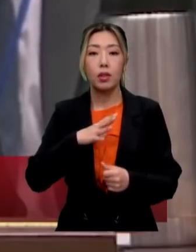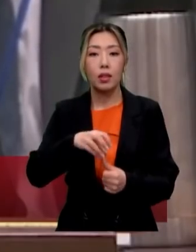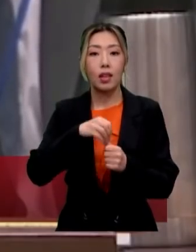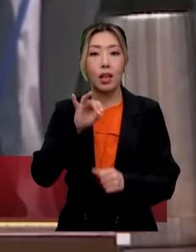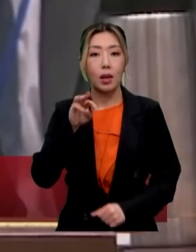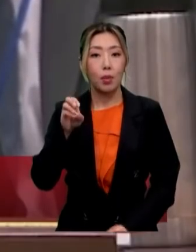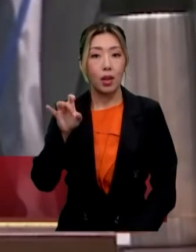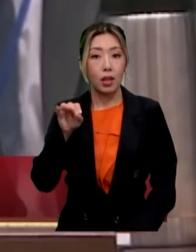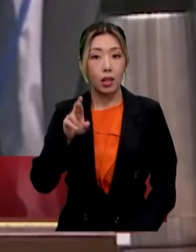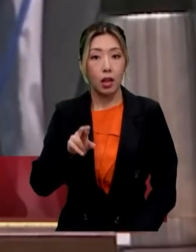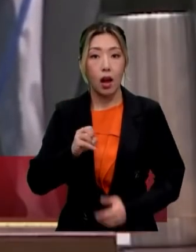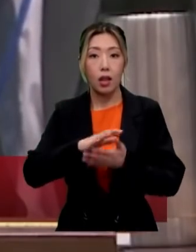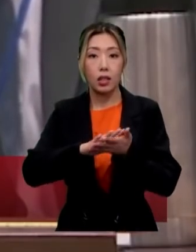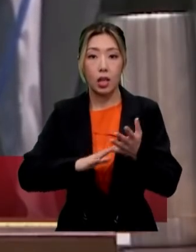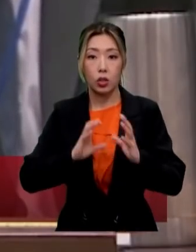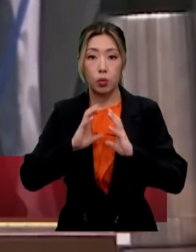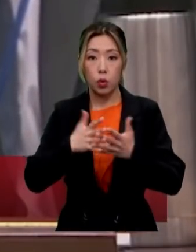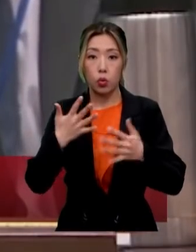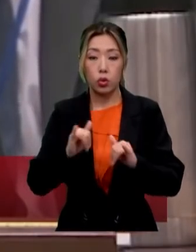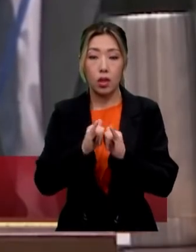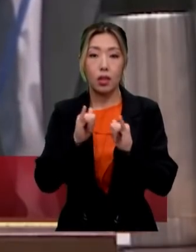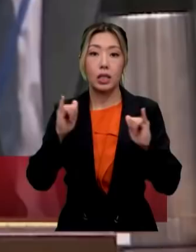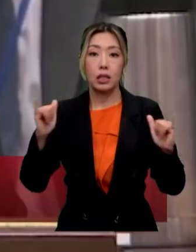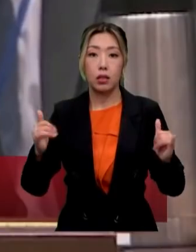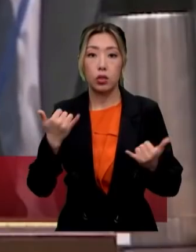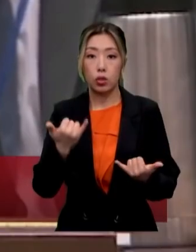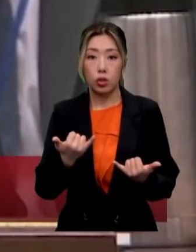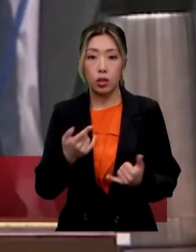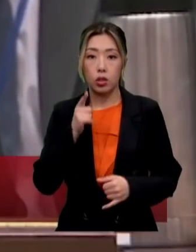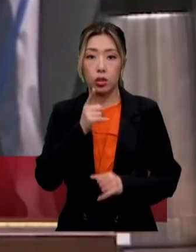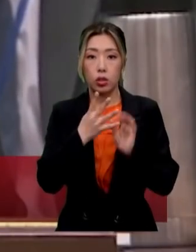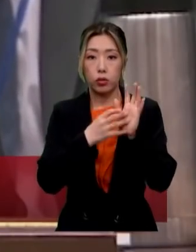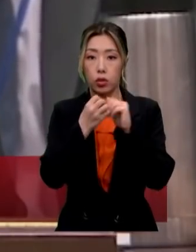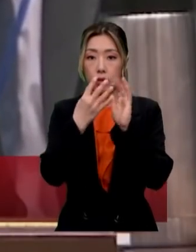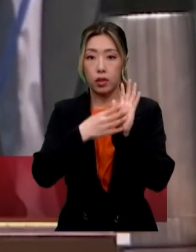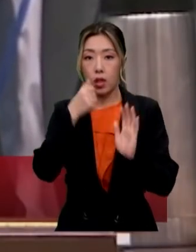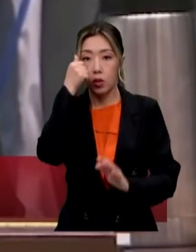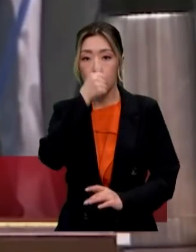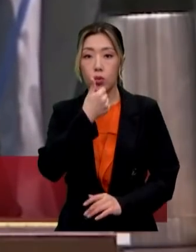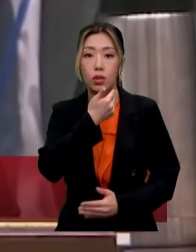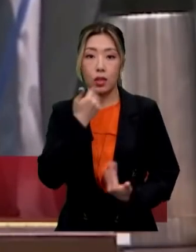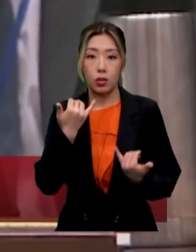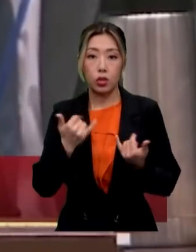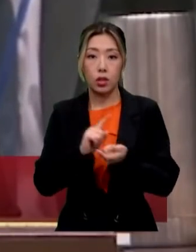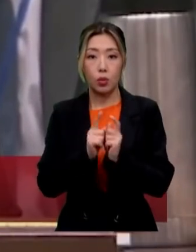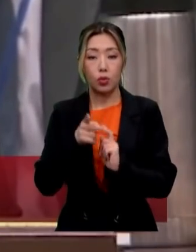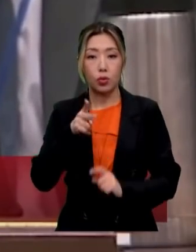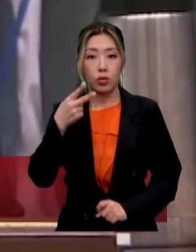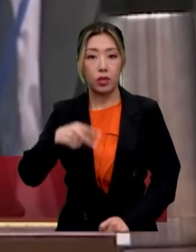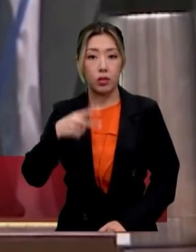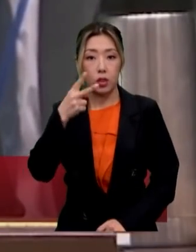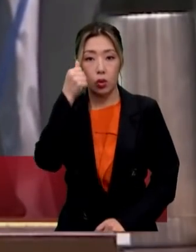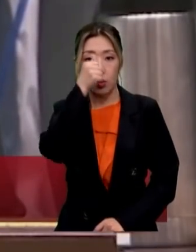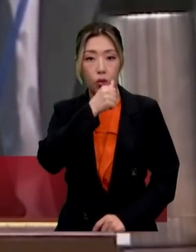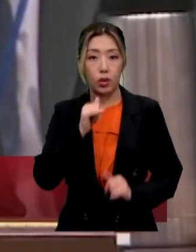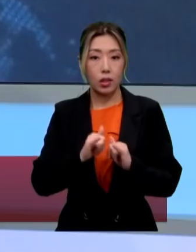Но остальной мир продвинулся вперед. Сейчас не 1919 год, а 2022.